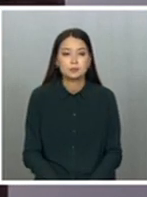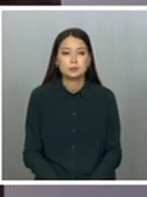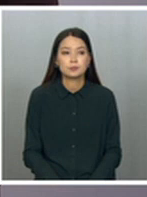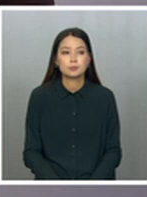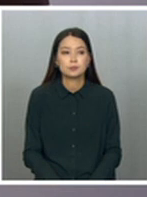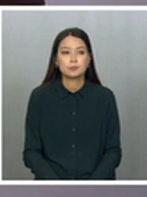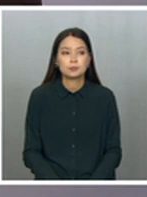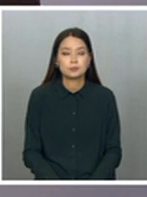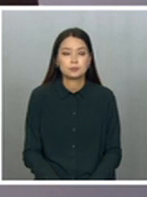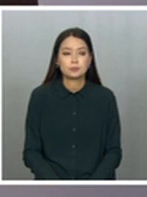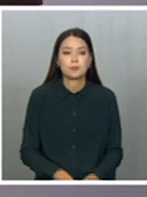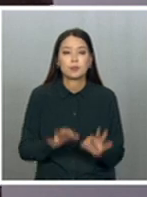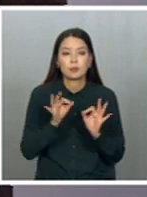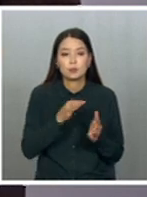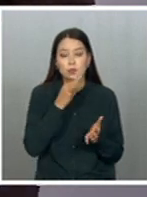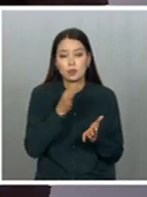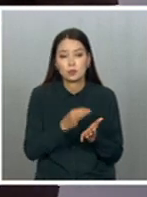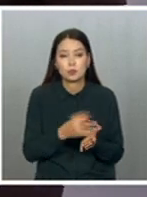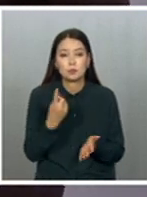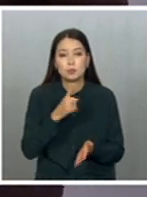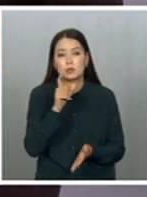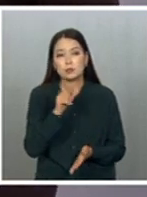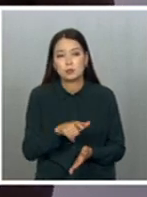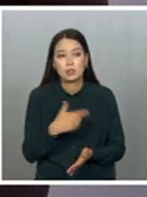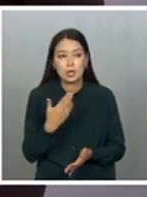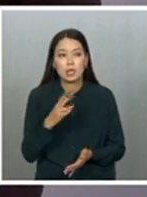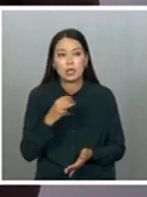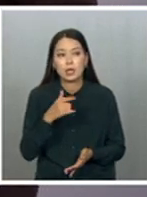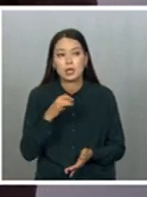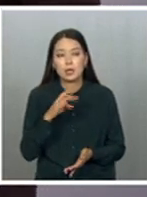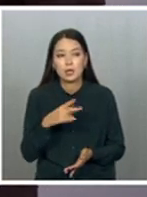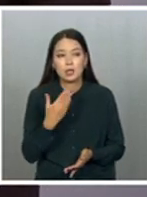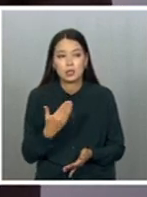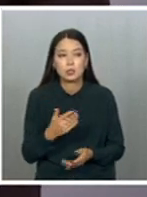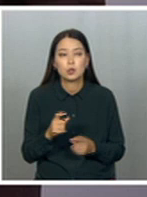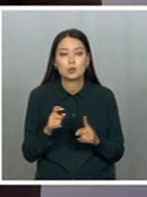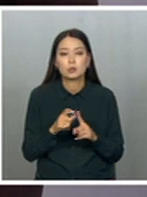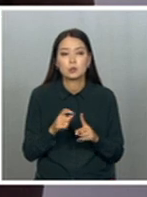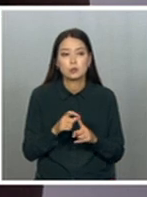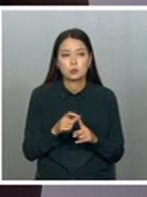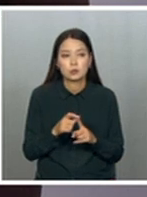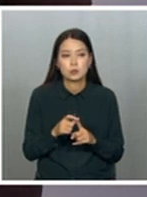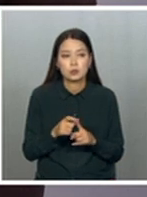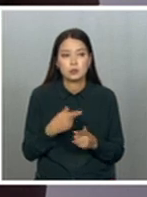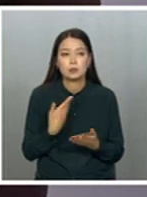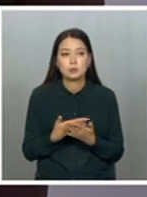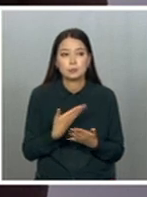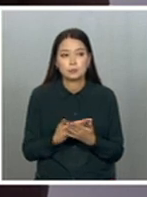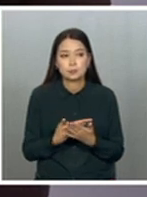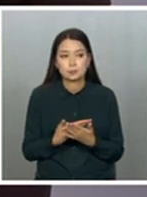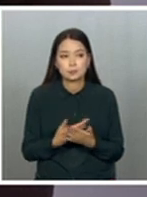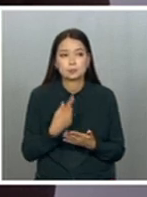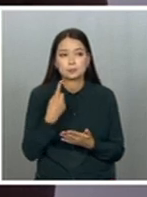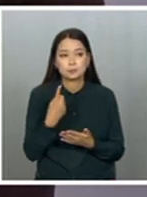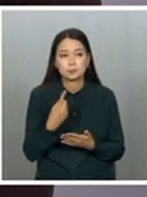салыстырайық. Дұрыс жауабы. Бірінші бағанда Крейгелдің қолданған сөздері беріліп тұр. Мысалы, бір асым